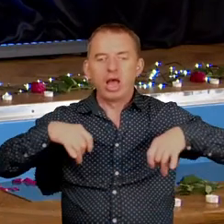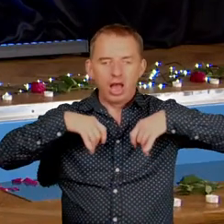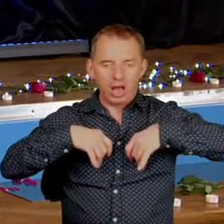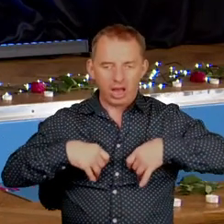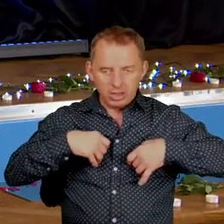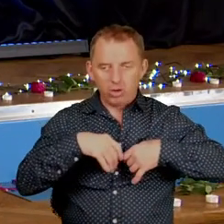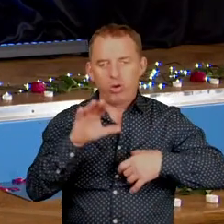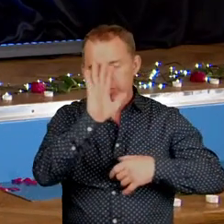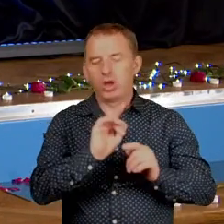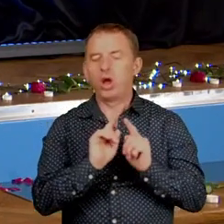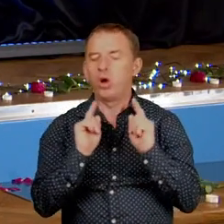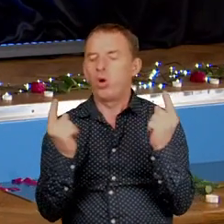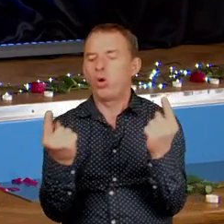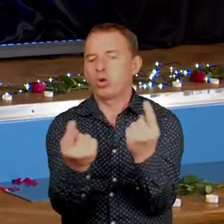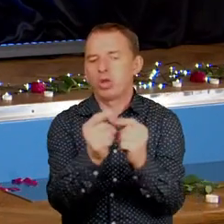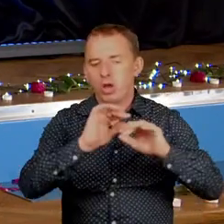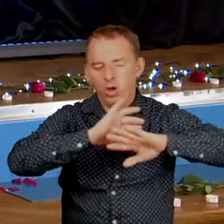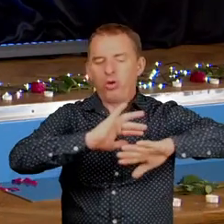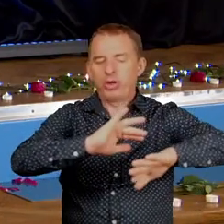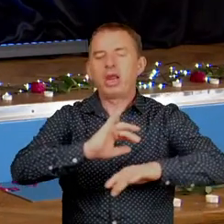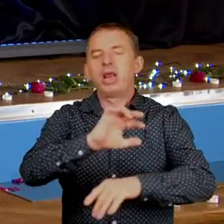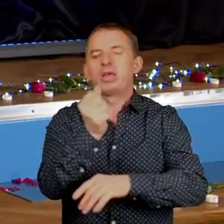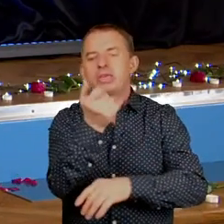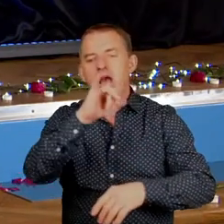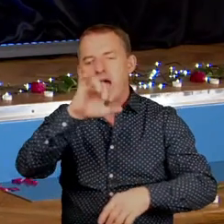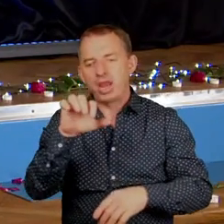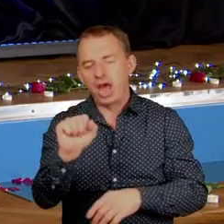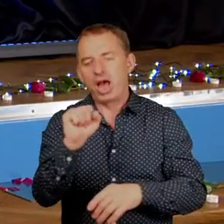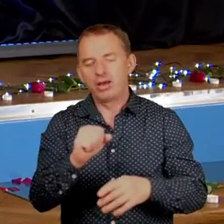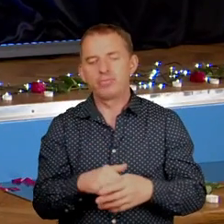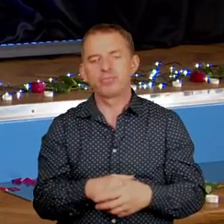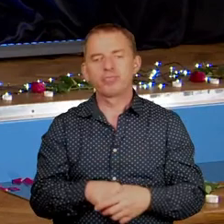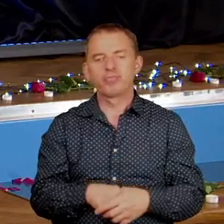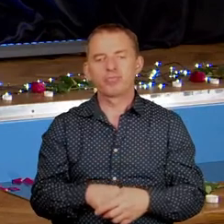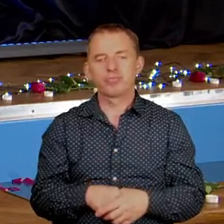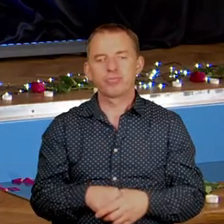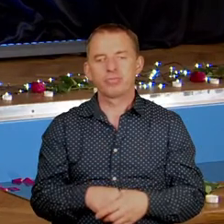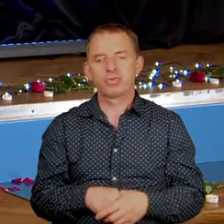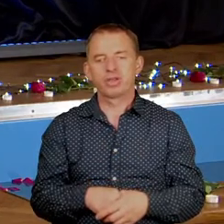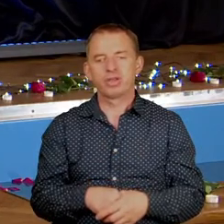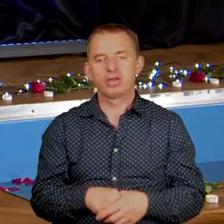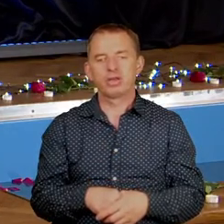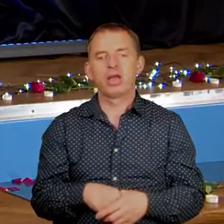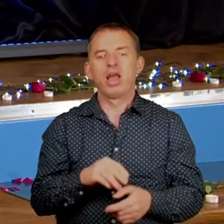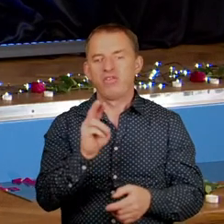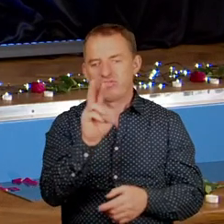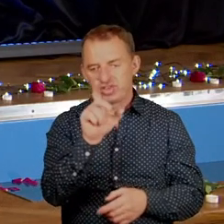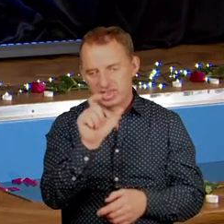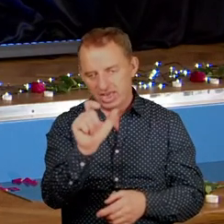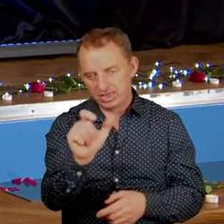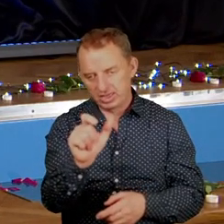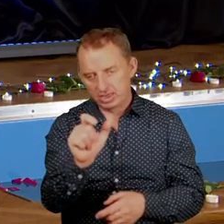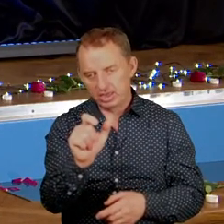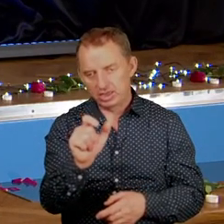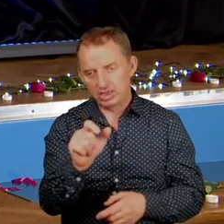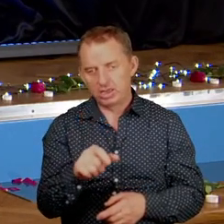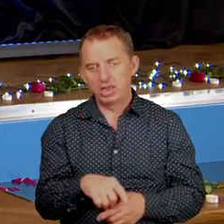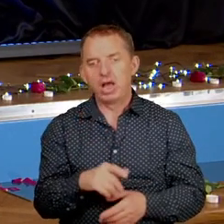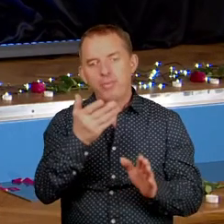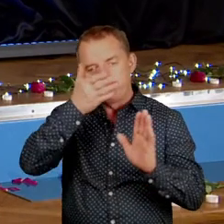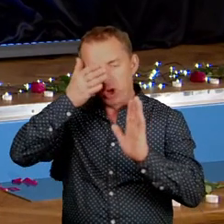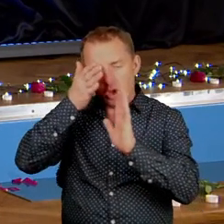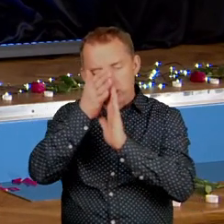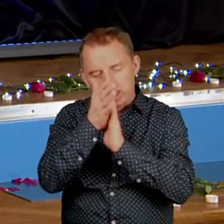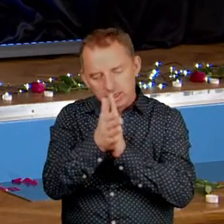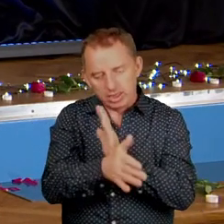Boży otaczają Jana, ochraniają Jana. He's exiled to the island of Patmos. Więc w konsekwencji